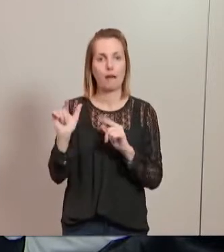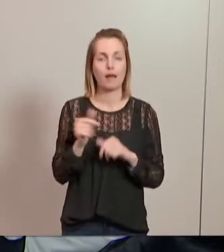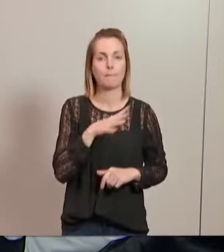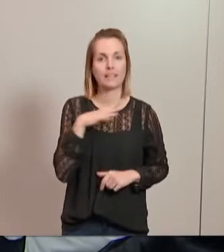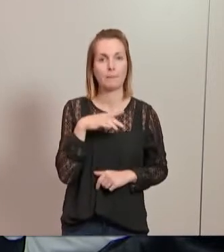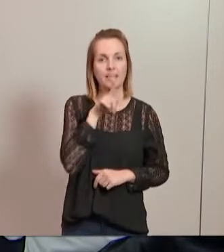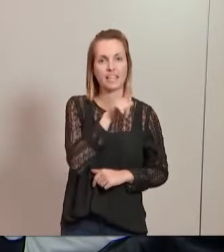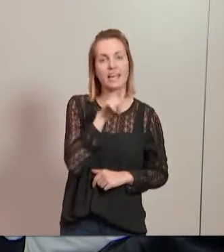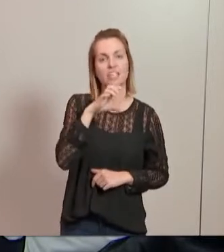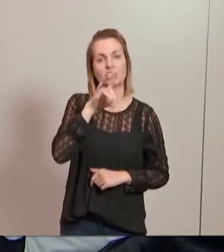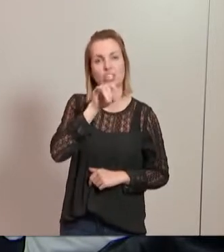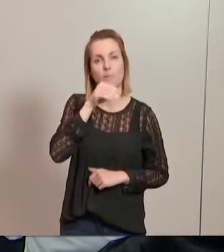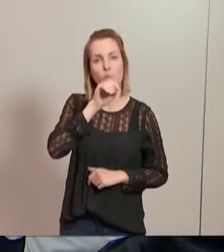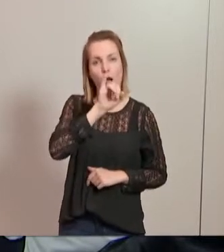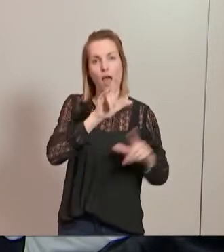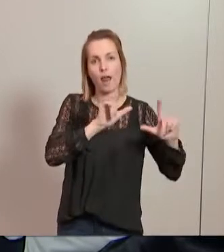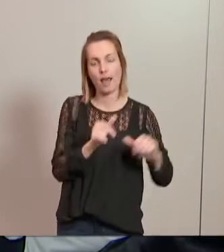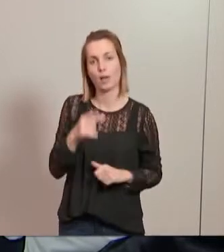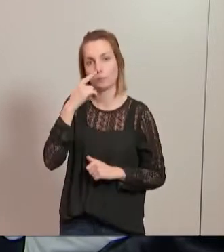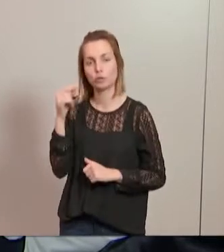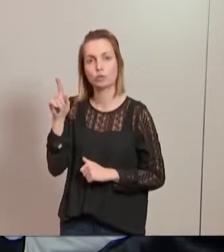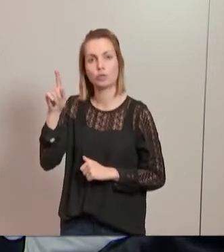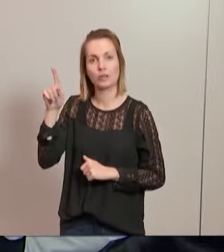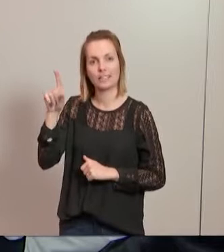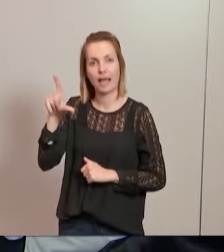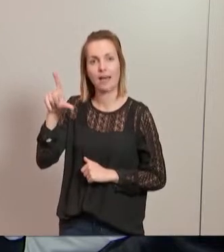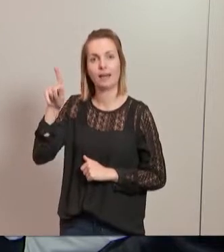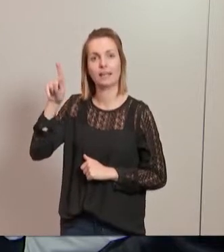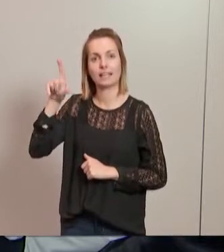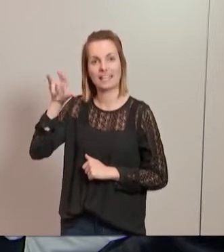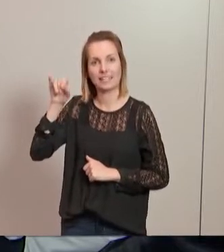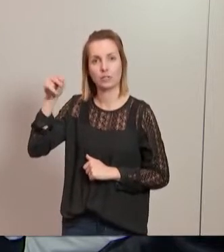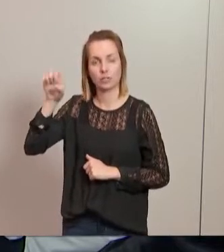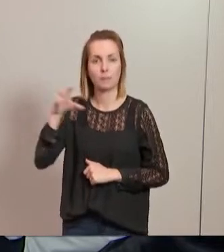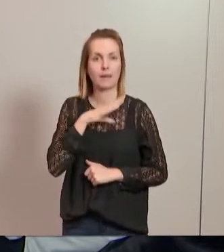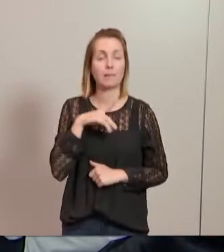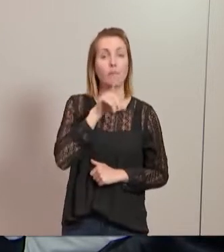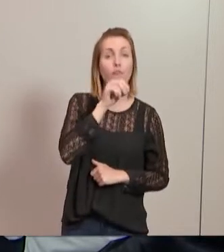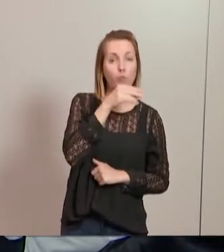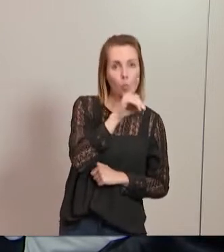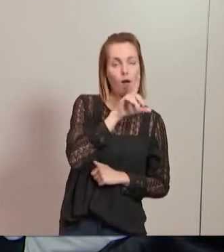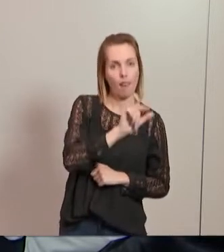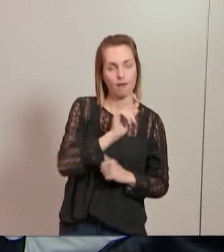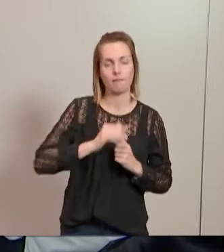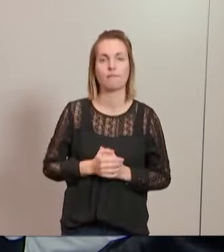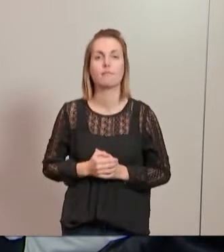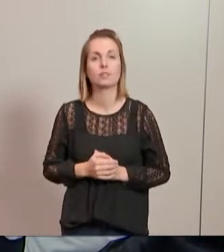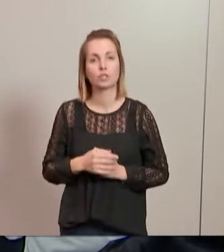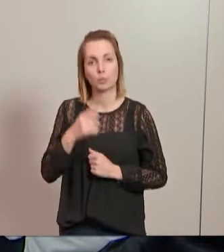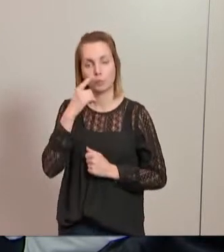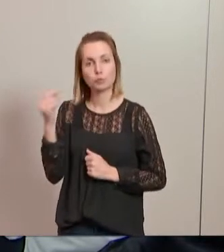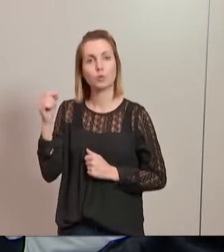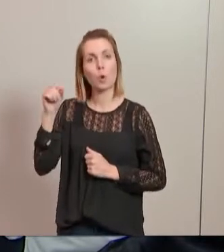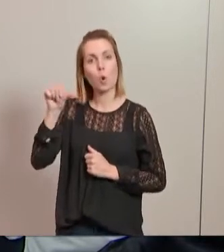Derchabois. Présente. Jean-Louis Gaglione. Présent. Nathalie Font. Présente. Philippe